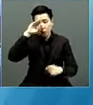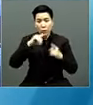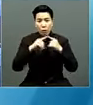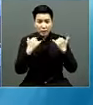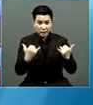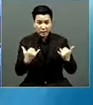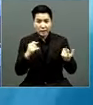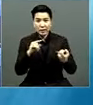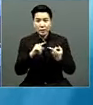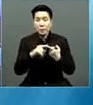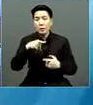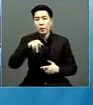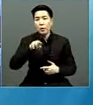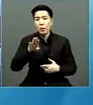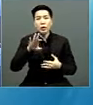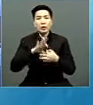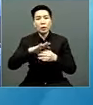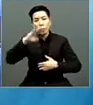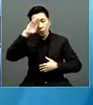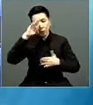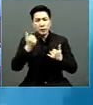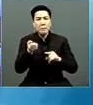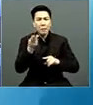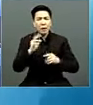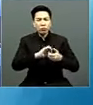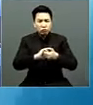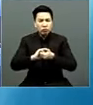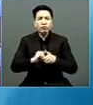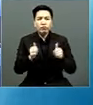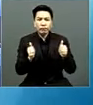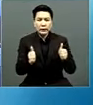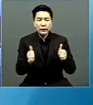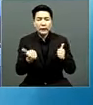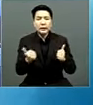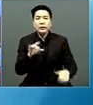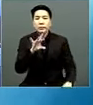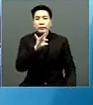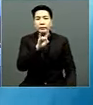องกันการแพร่ระบาดของโรคโดยส่วนใหญ่ก็ร่วมมือดีครับ